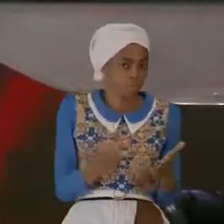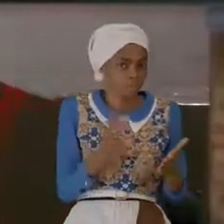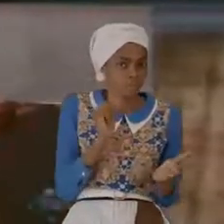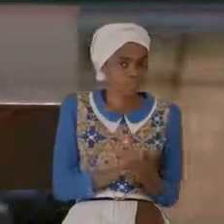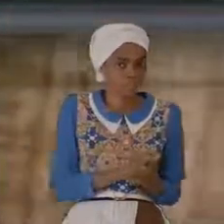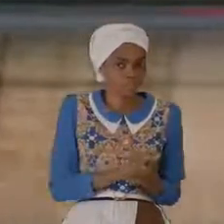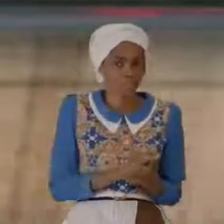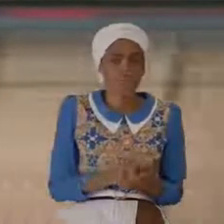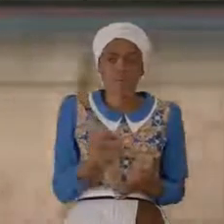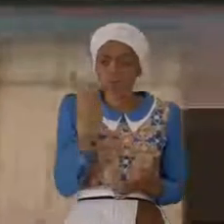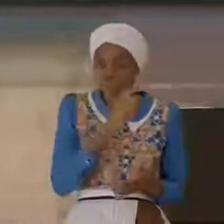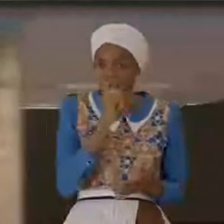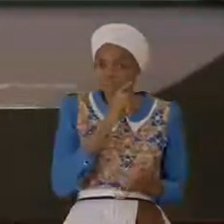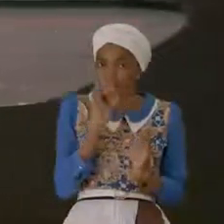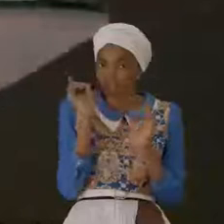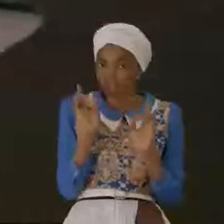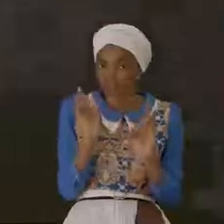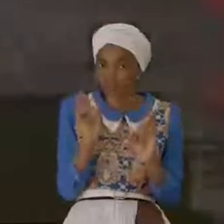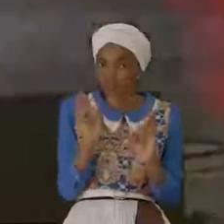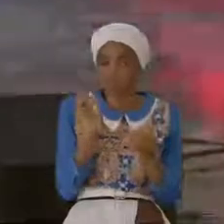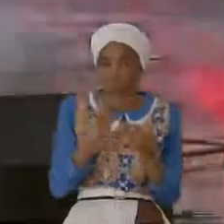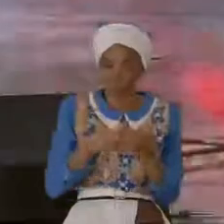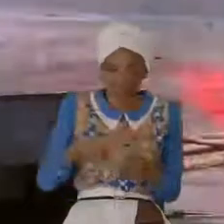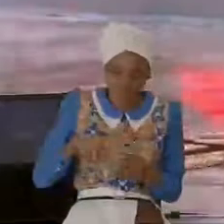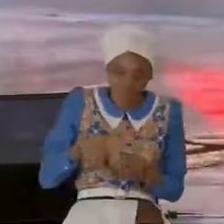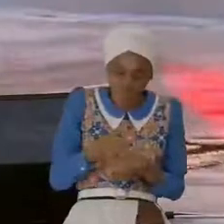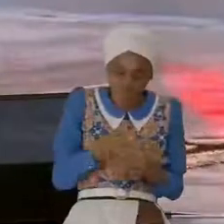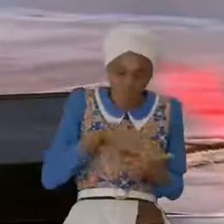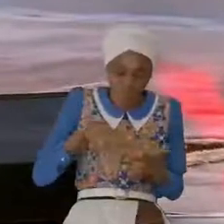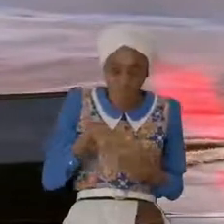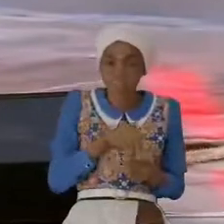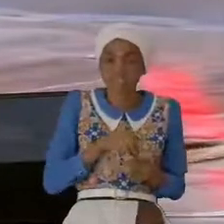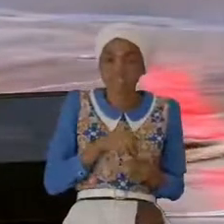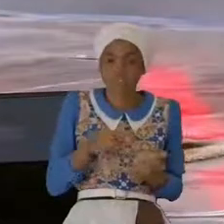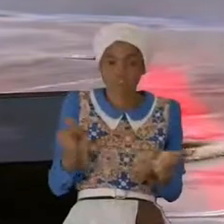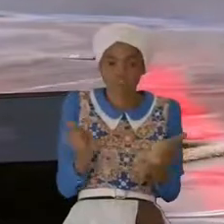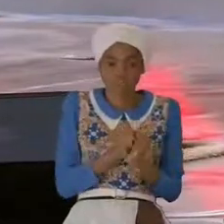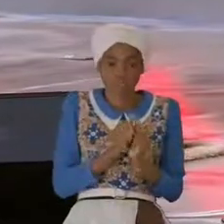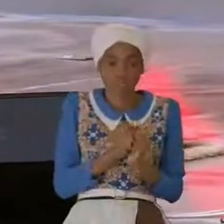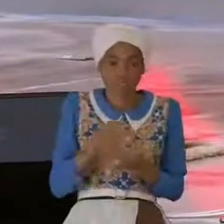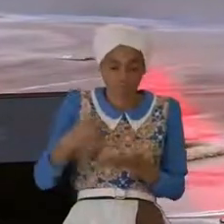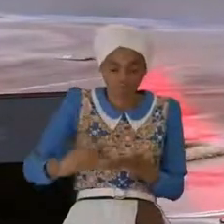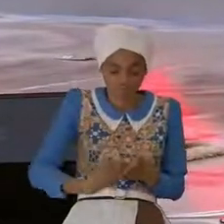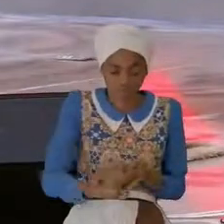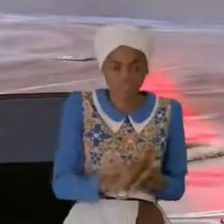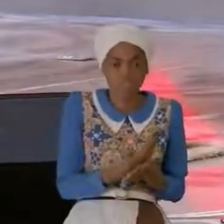alliance, quiconque amène de fausses doctrines pour les mélanger